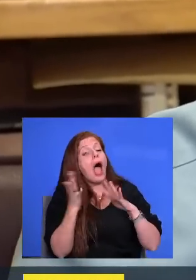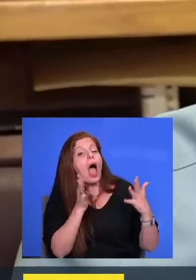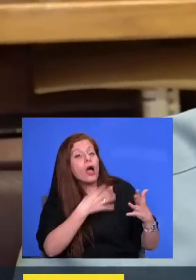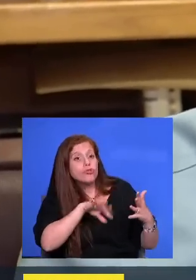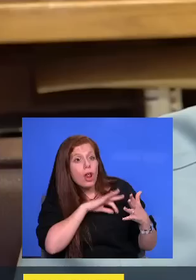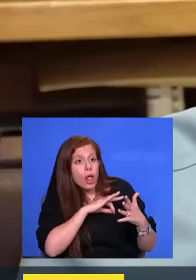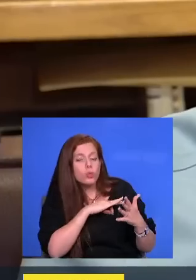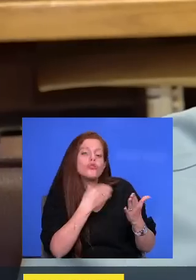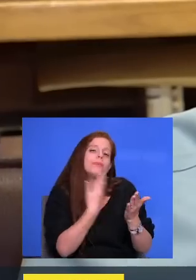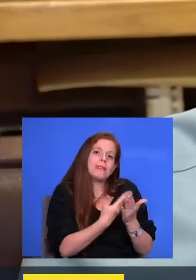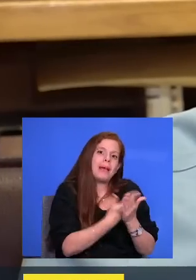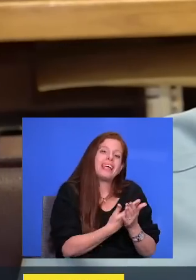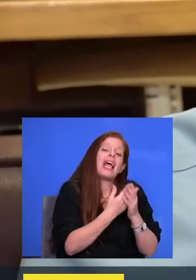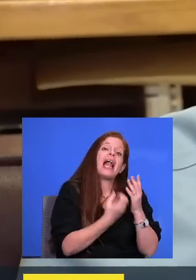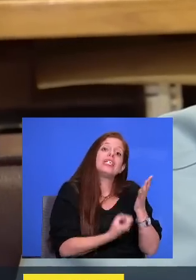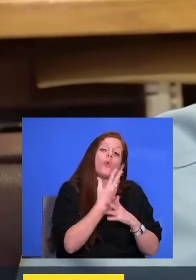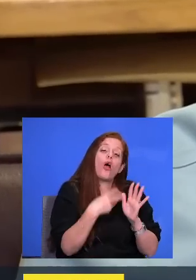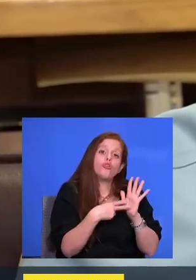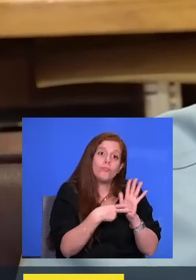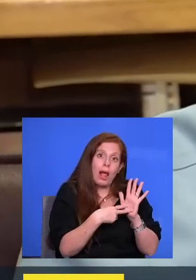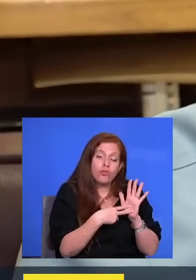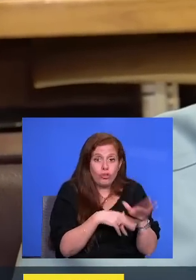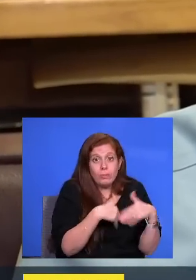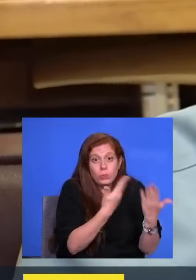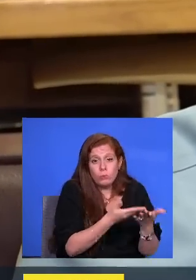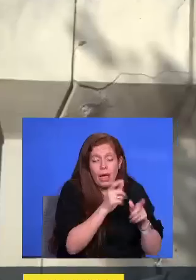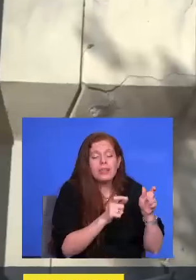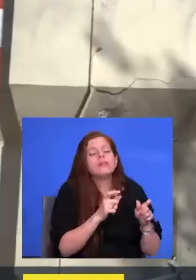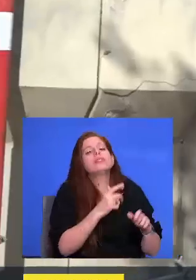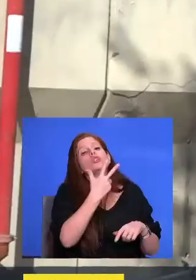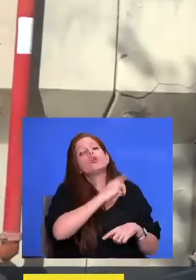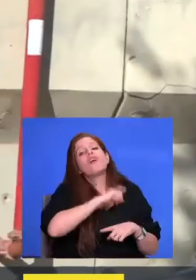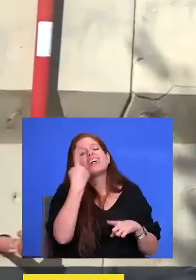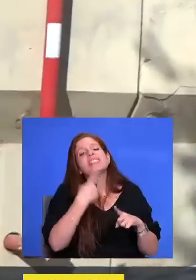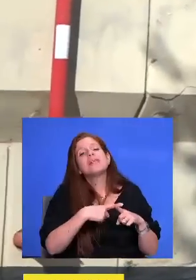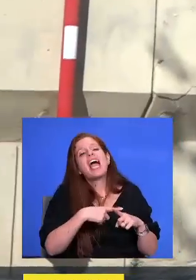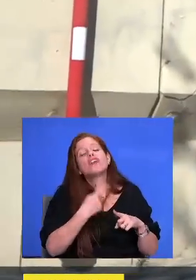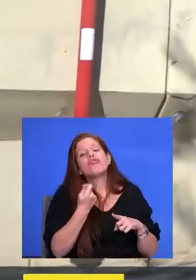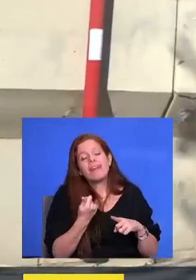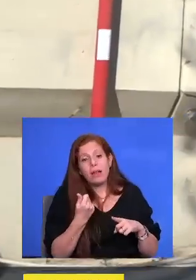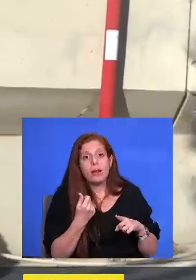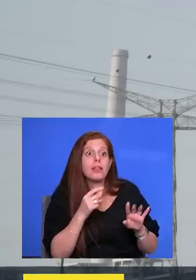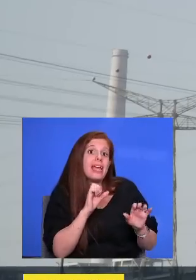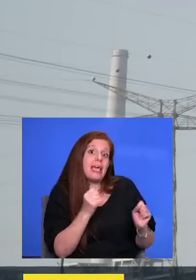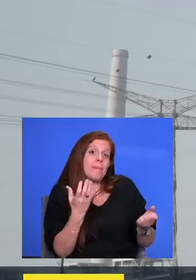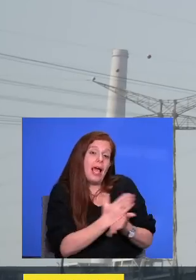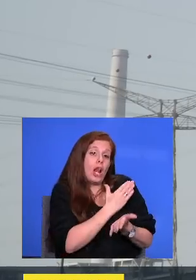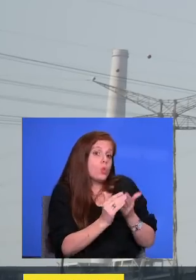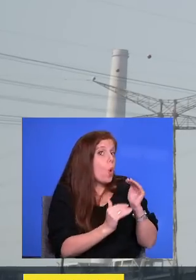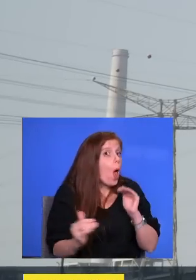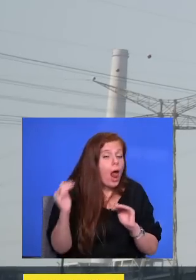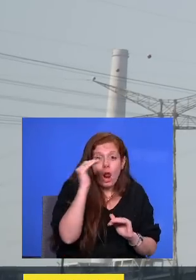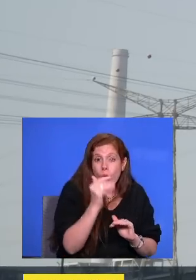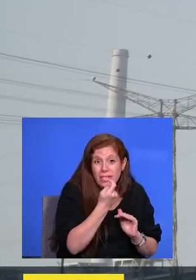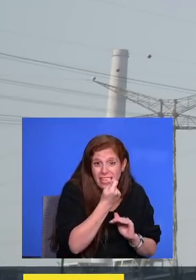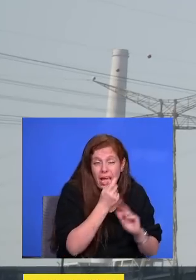החשמל שסופק לתושבים, נעמדת בכ3.5 מיליארד שקל. ככל שיוחלט שלא לעלות את התעריף